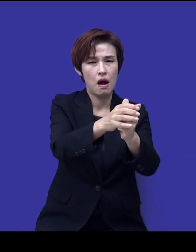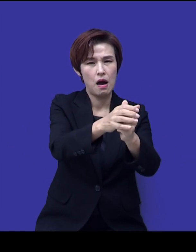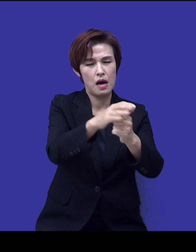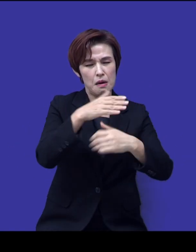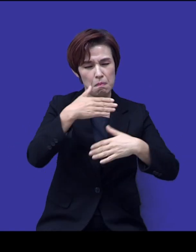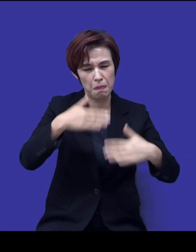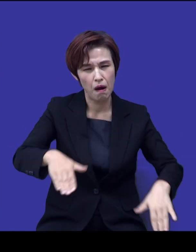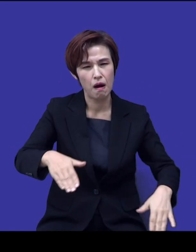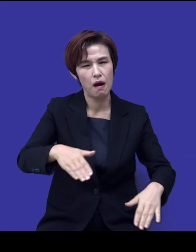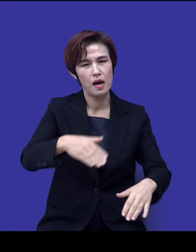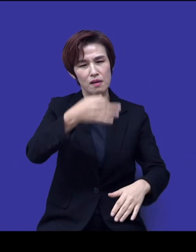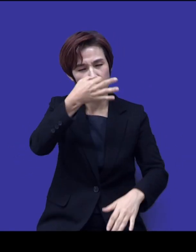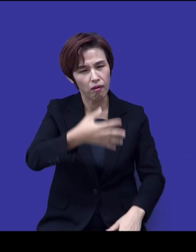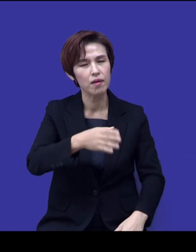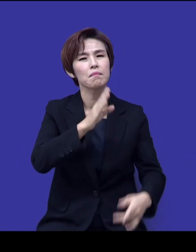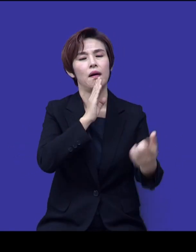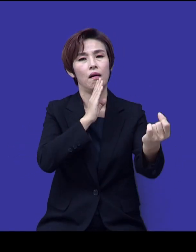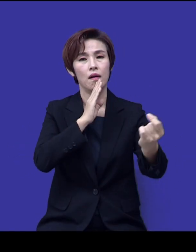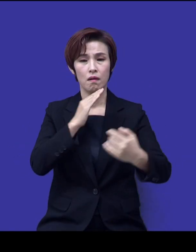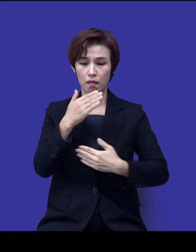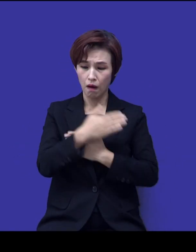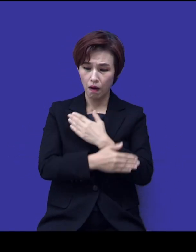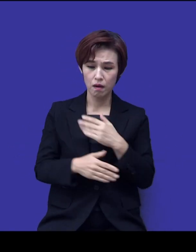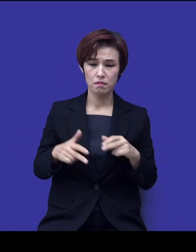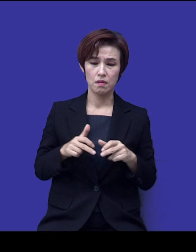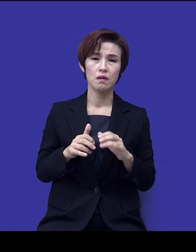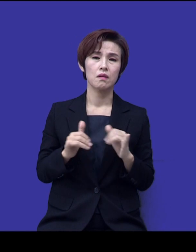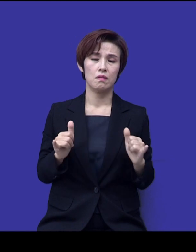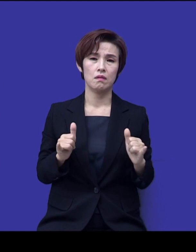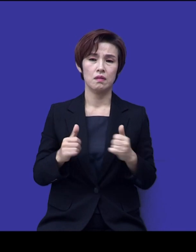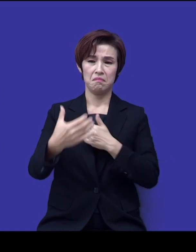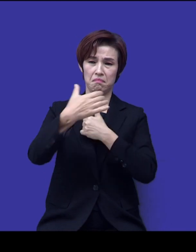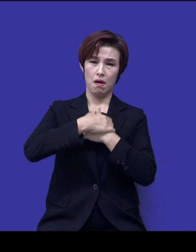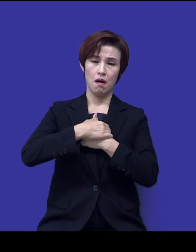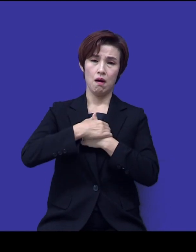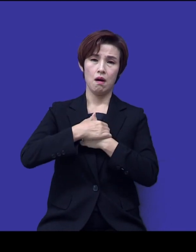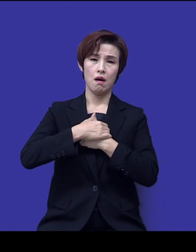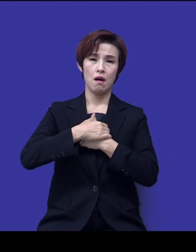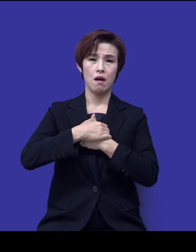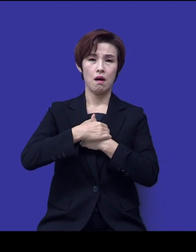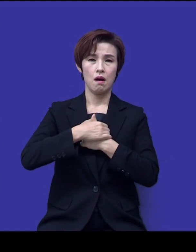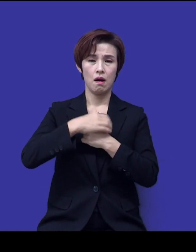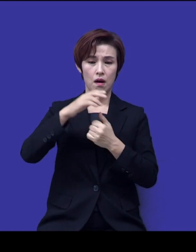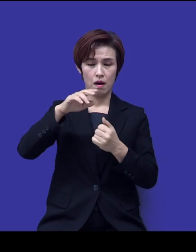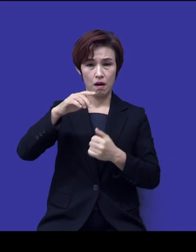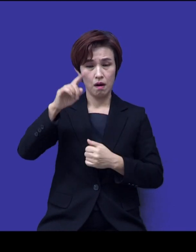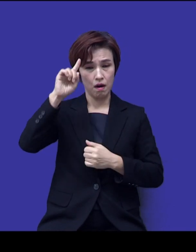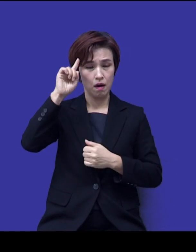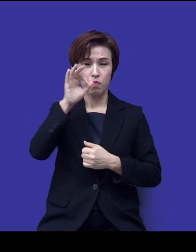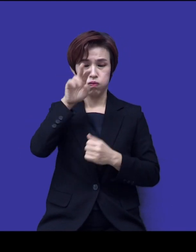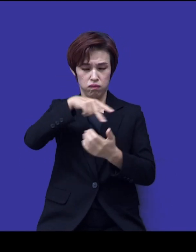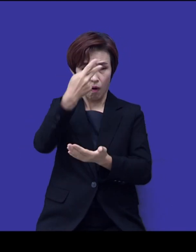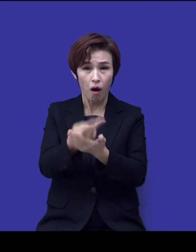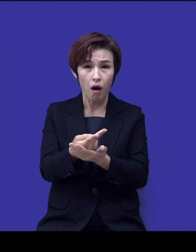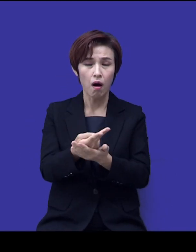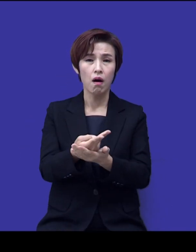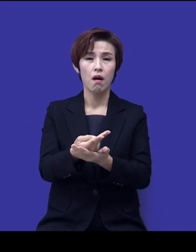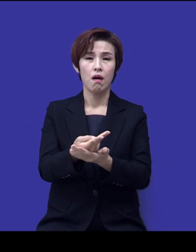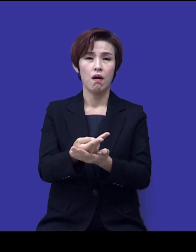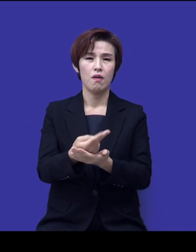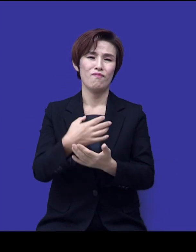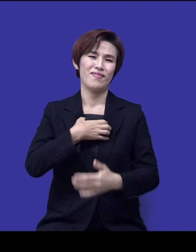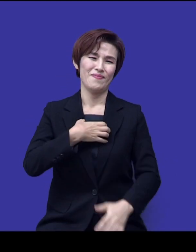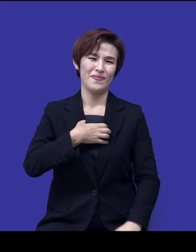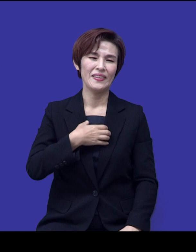저 몸, 뭐, 상하지도 못한 애 시켰다가 쓰러지면 얼마나 자책감이 심하셨을까. 그러니까 너는 그냥